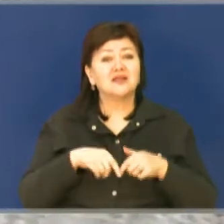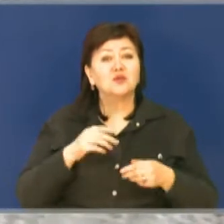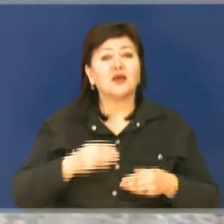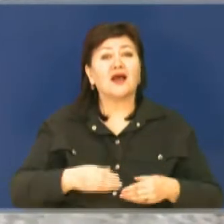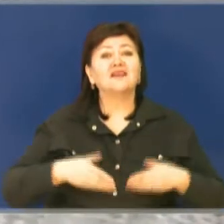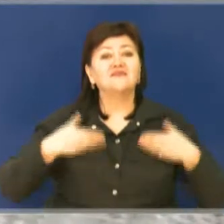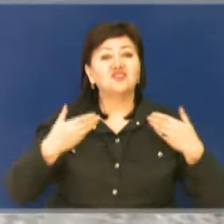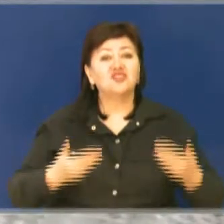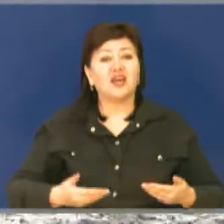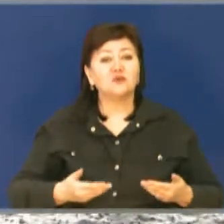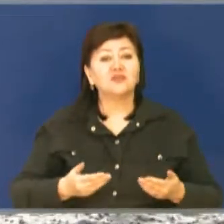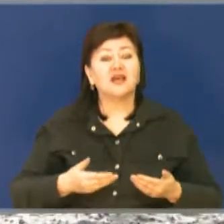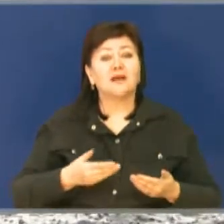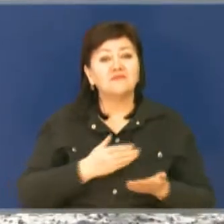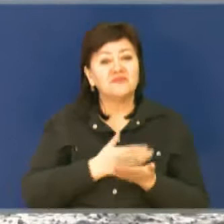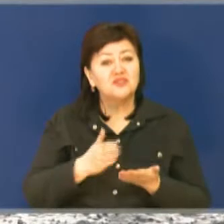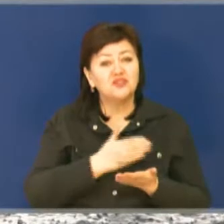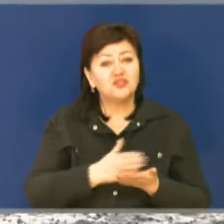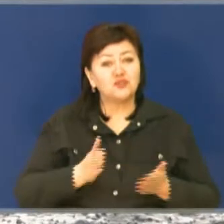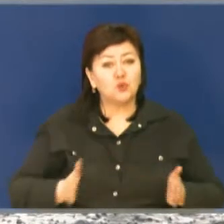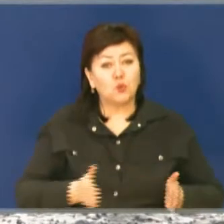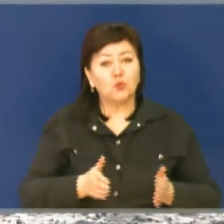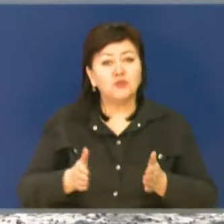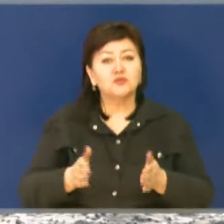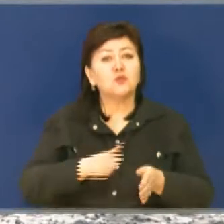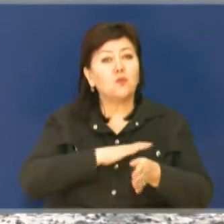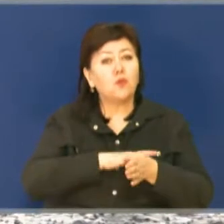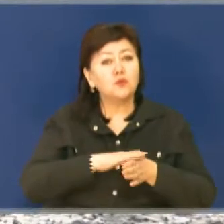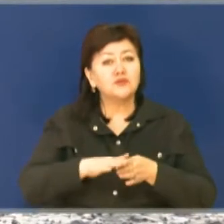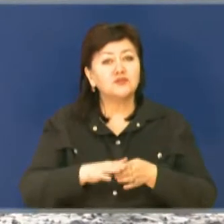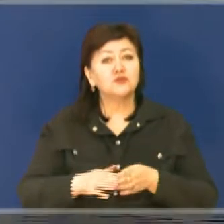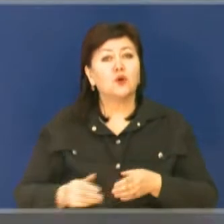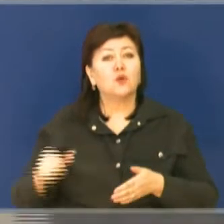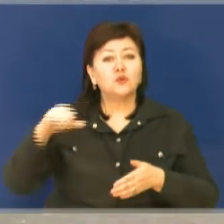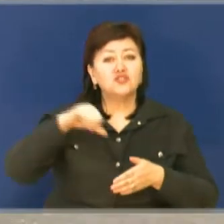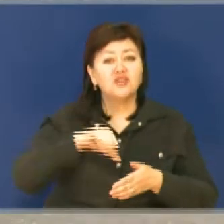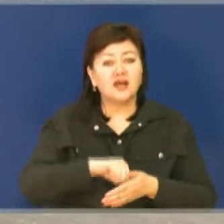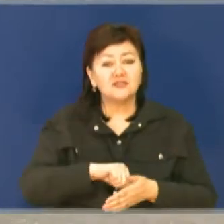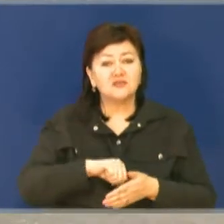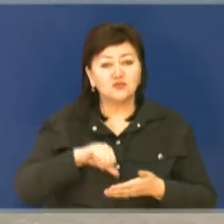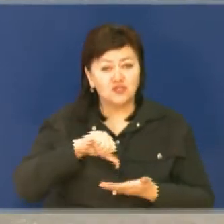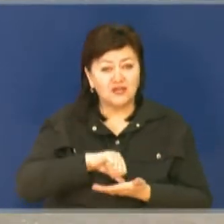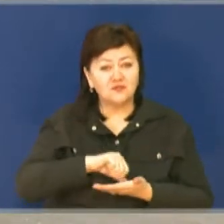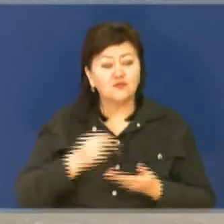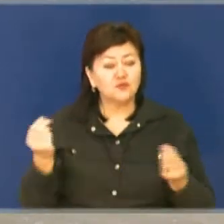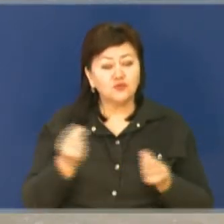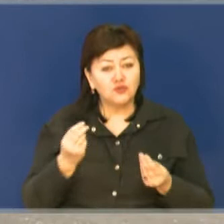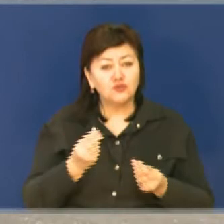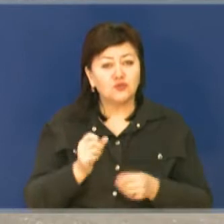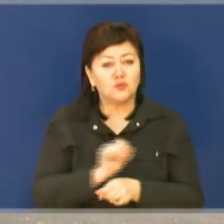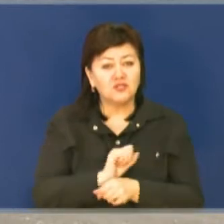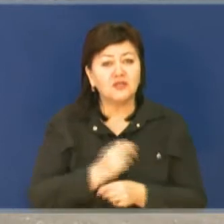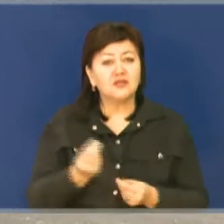зимнее содержание улиц Семея, полностью задействовали имеющуюся технику. Даже пришлось привлекать дополнительную из